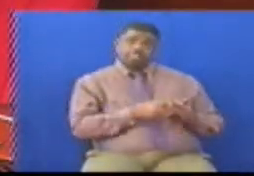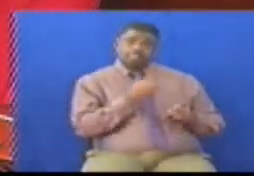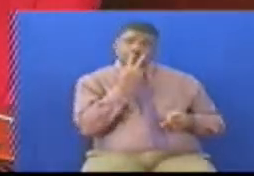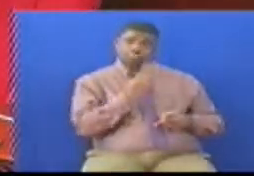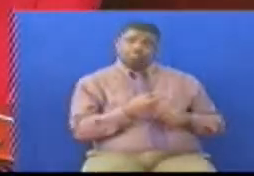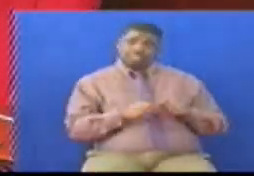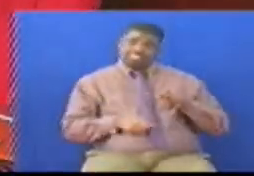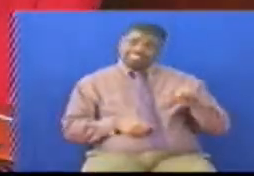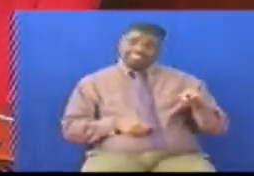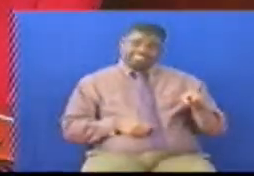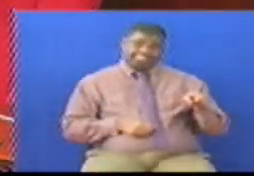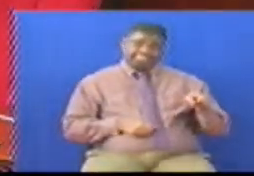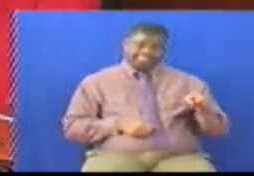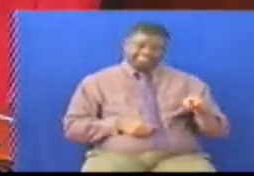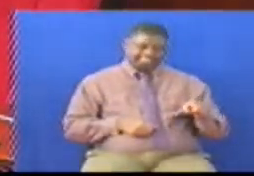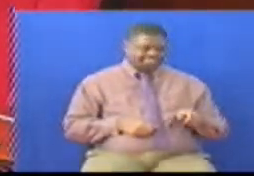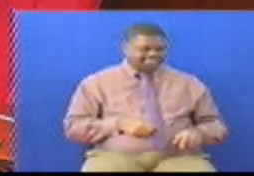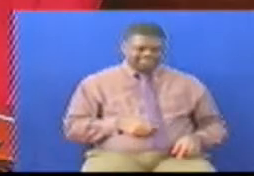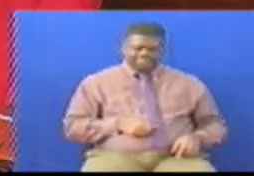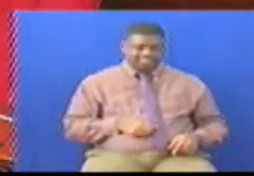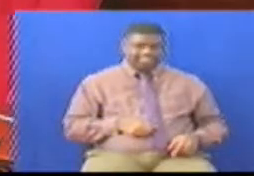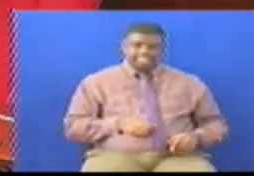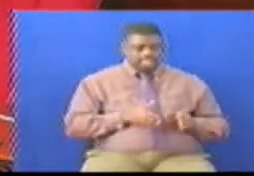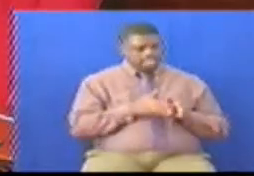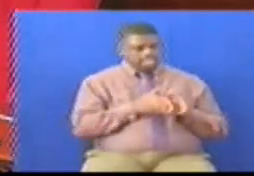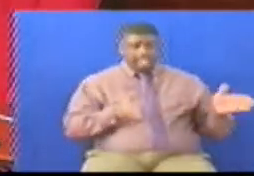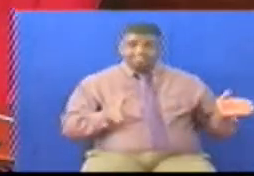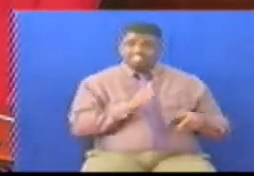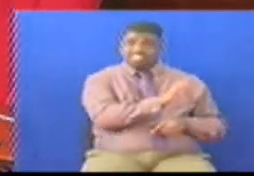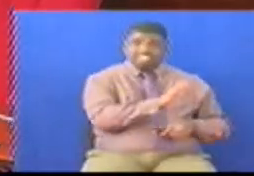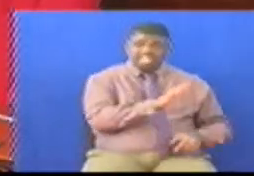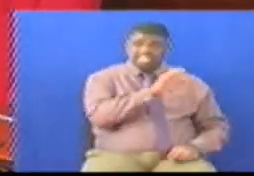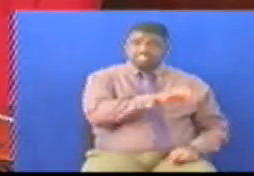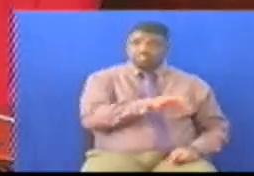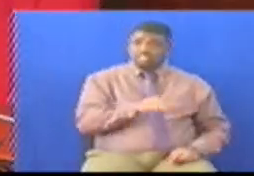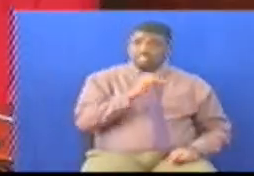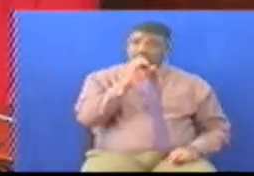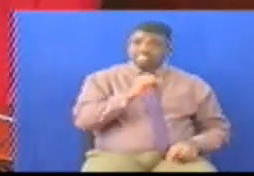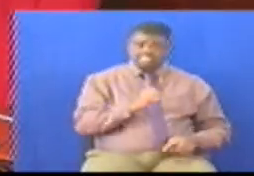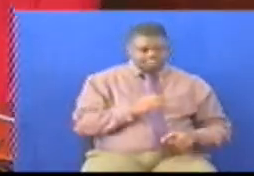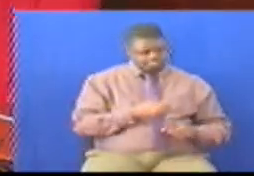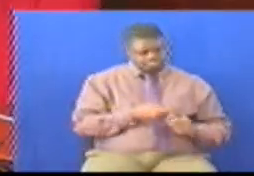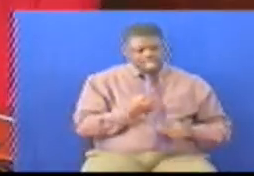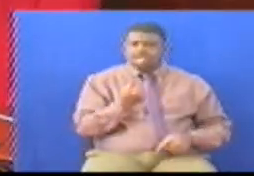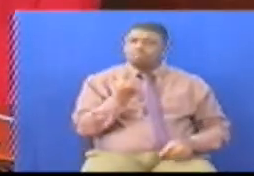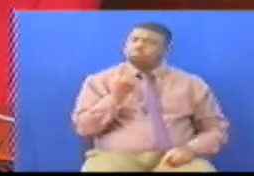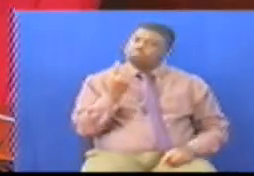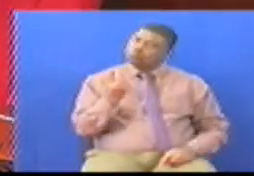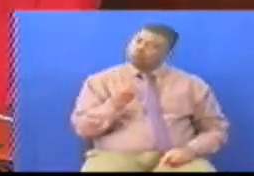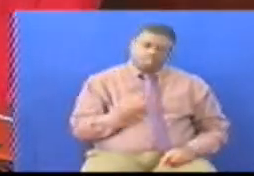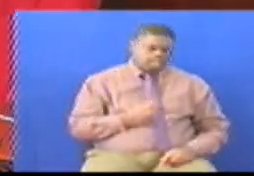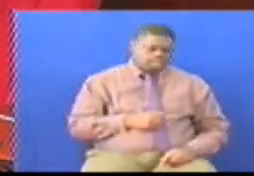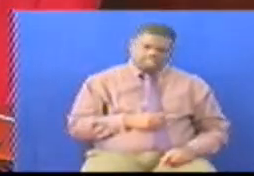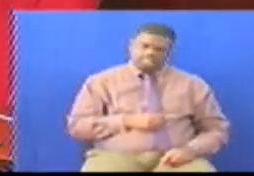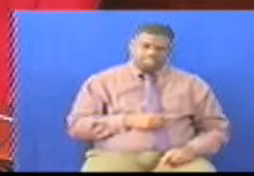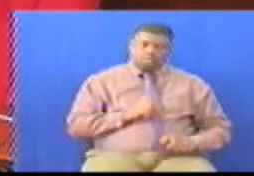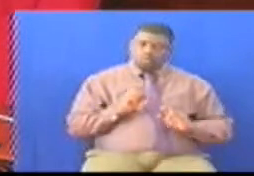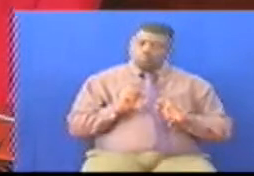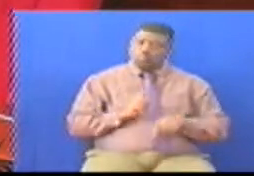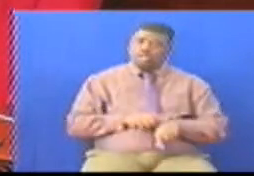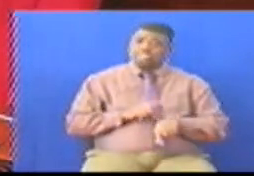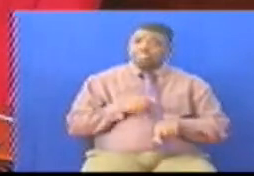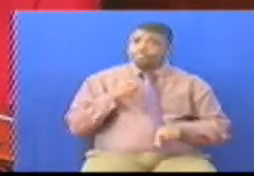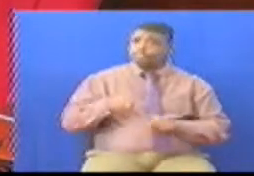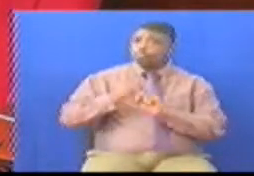kwamba share zake au nafasi yake katika soko wana 1% tu, wakati mkongo wa taifa